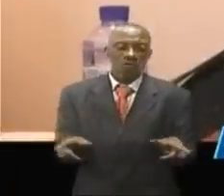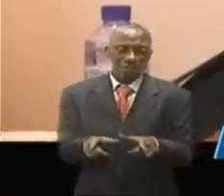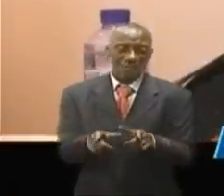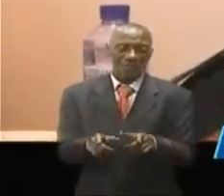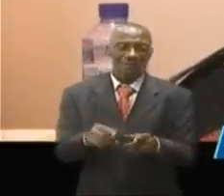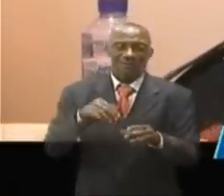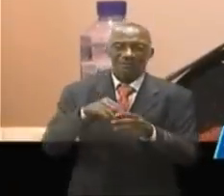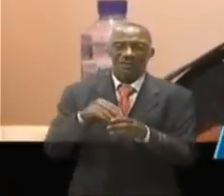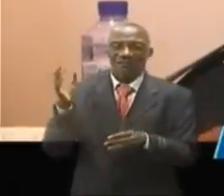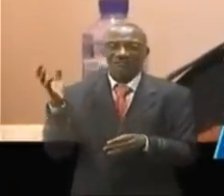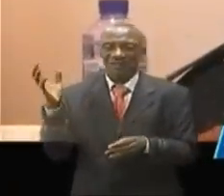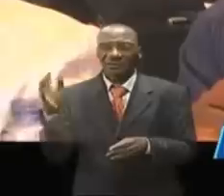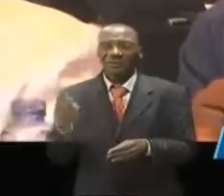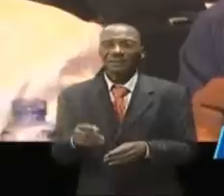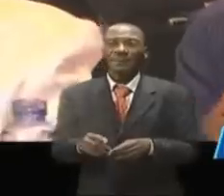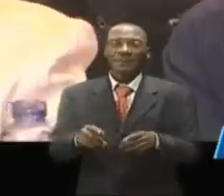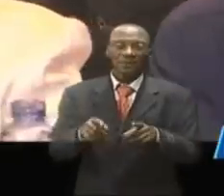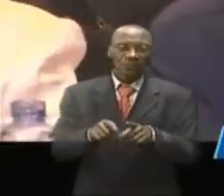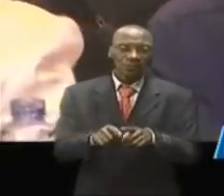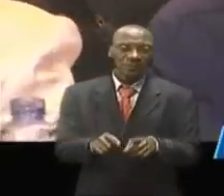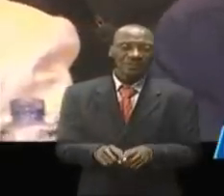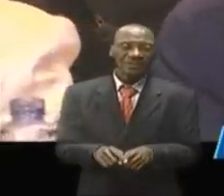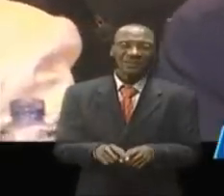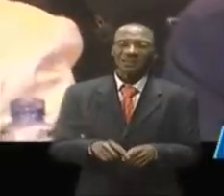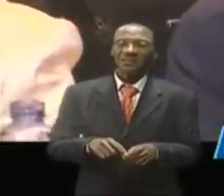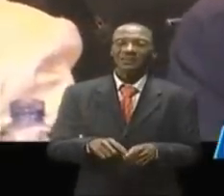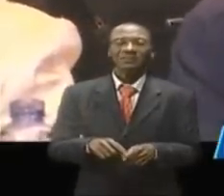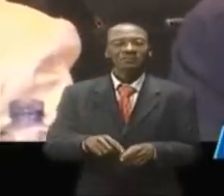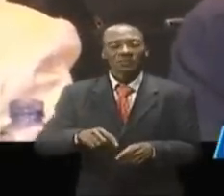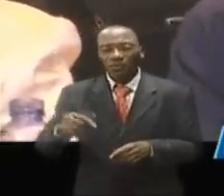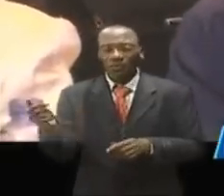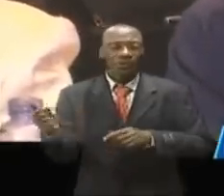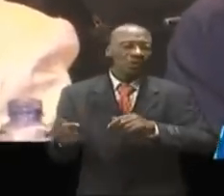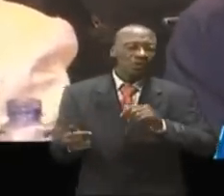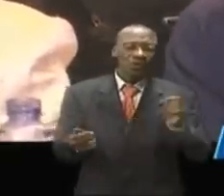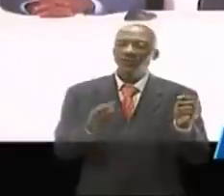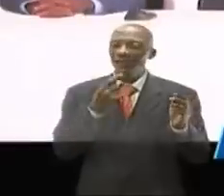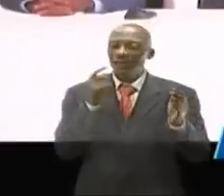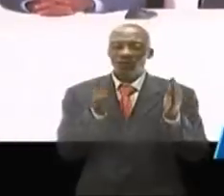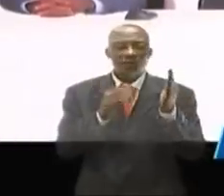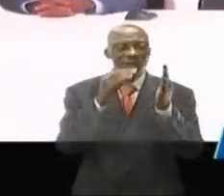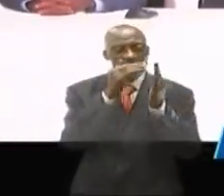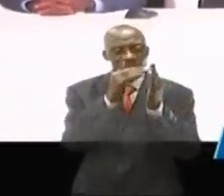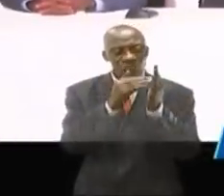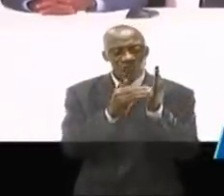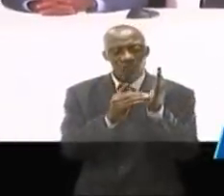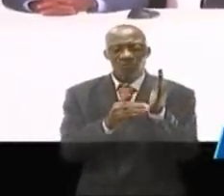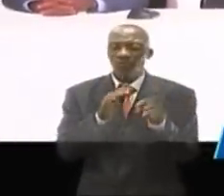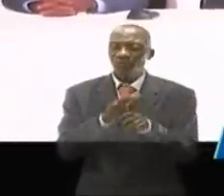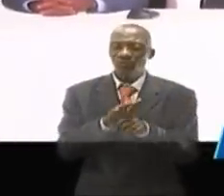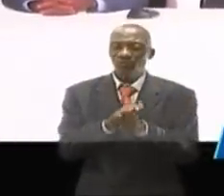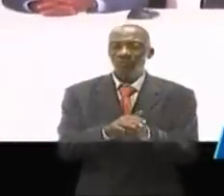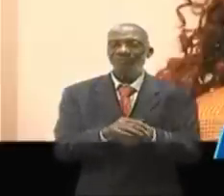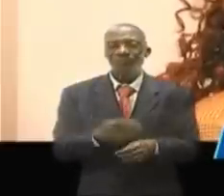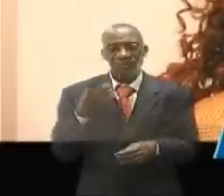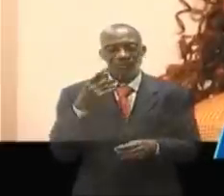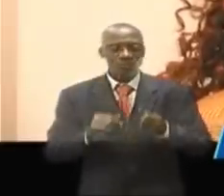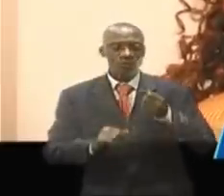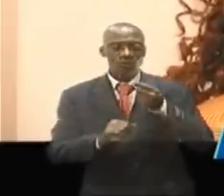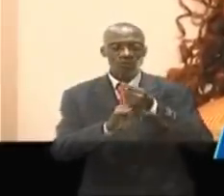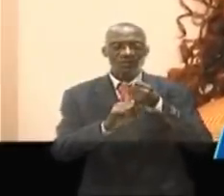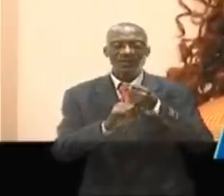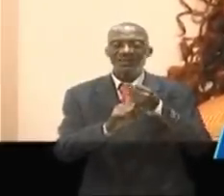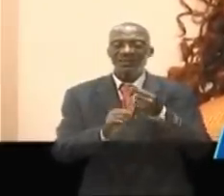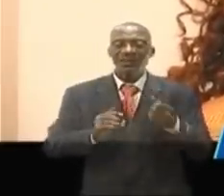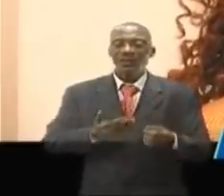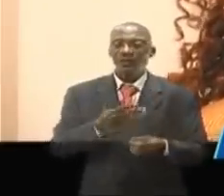et l'application des sanctions contre l'exploitation illégale des forêts en République démocratique du Congo. Nous avons eu, à la suite de